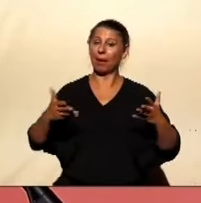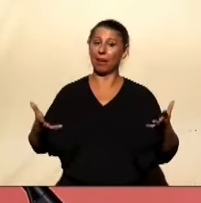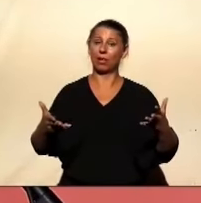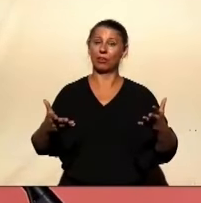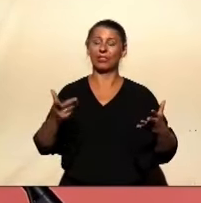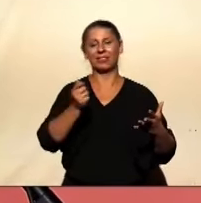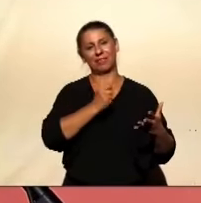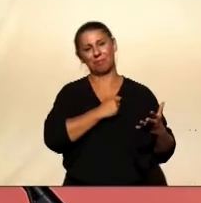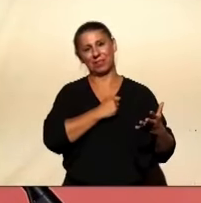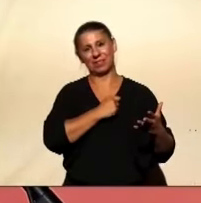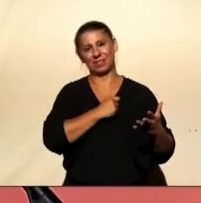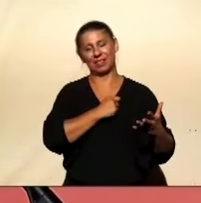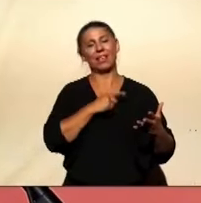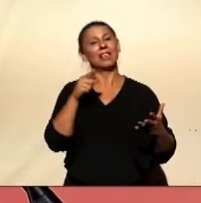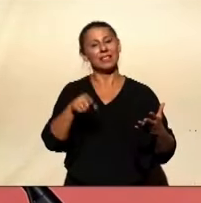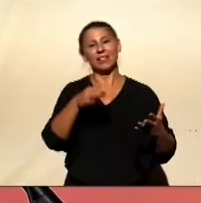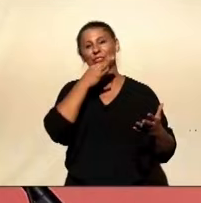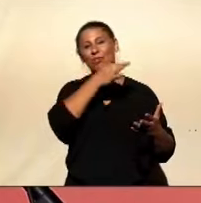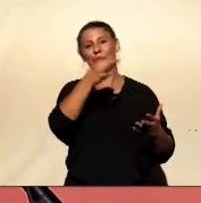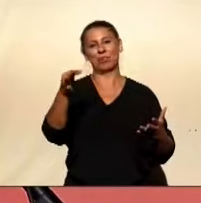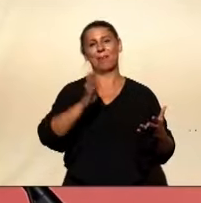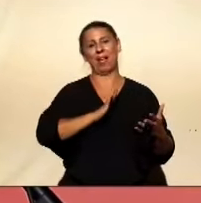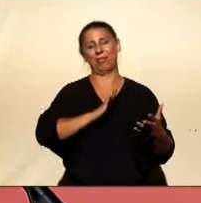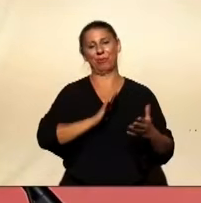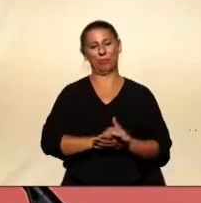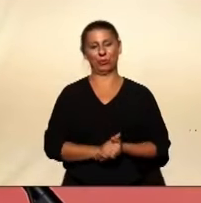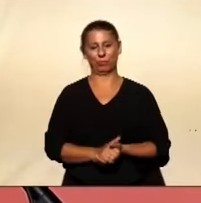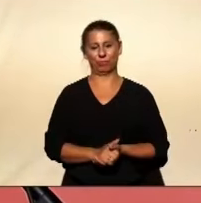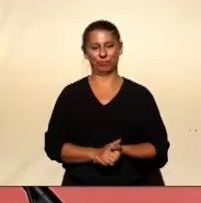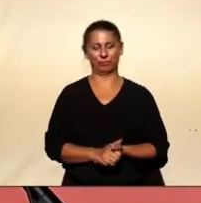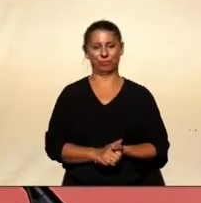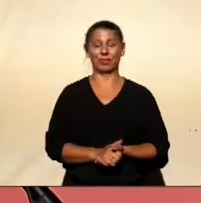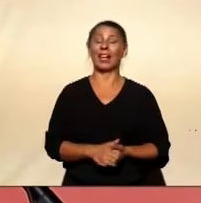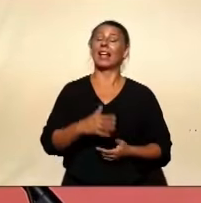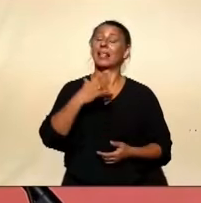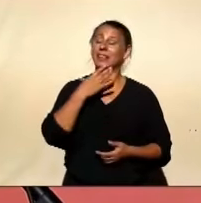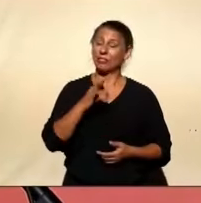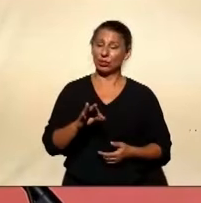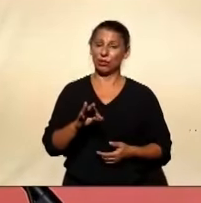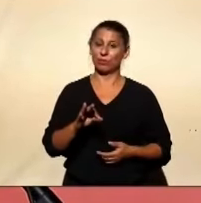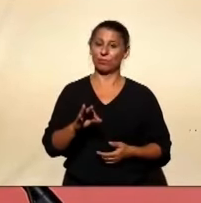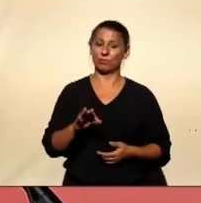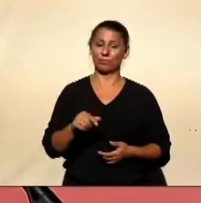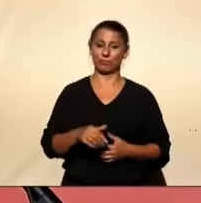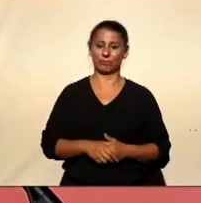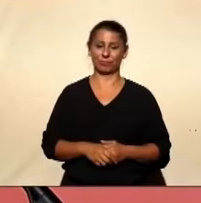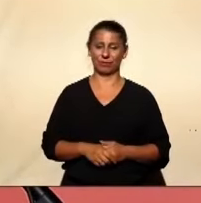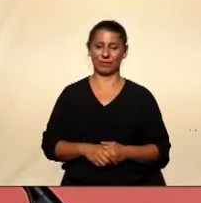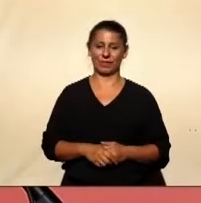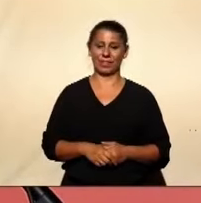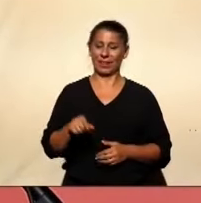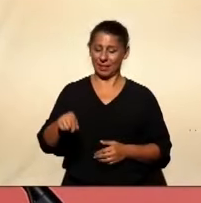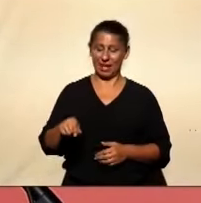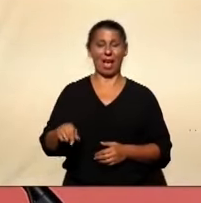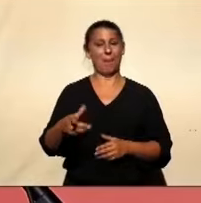η πίστη σου σε αυτό που λέγεται άνθρωπος. Γι' αυτό και από αυτά εδώ τα